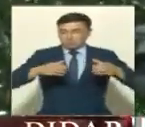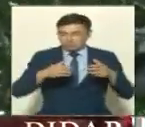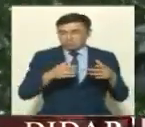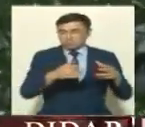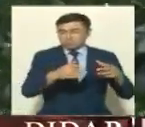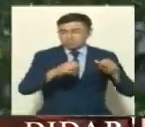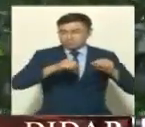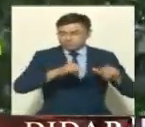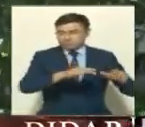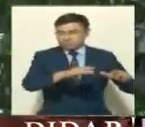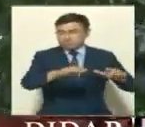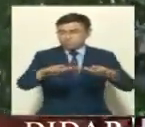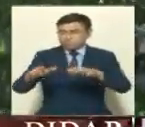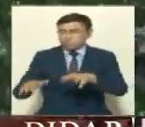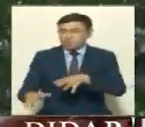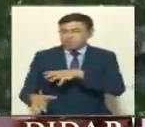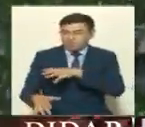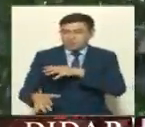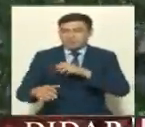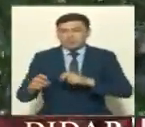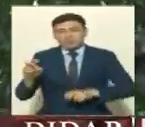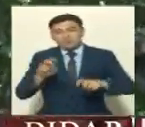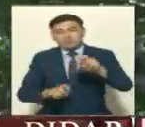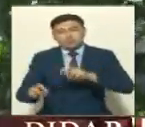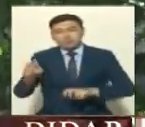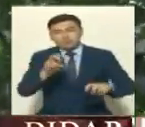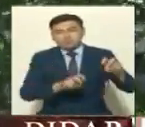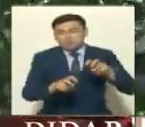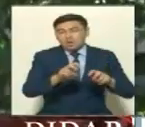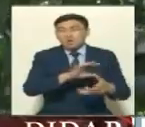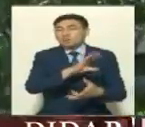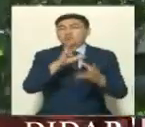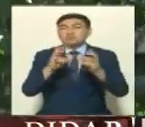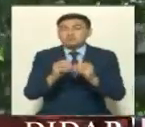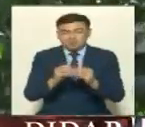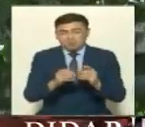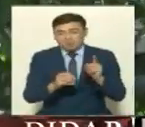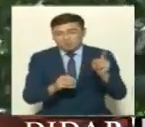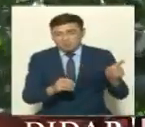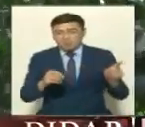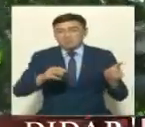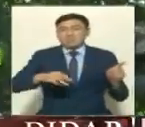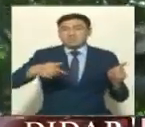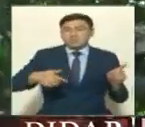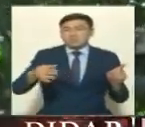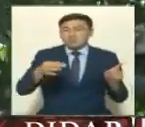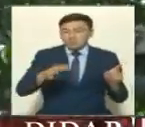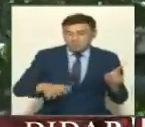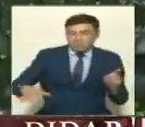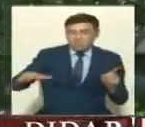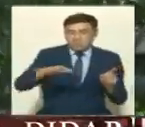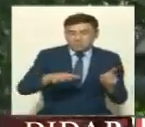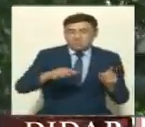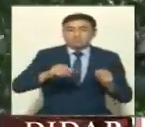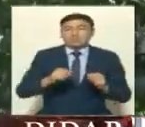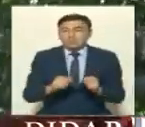департаменттің жеке құрамы іздестіру құтқару жұмыстарына кірісіп кетті. Сонымен қатар Маңғыстау облысының волонтерлік ұйымдарына және